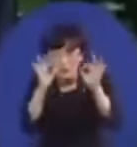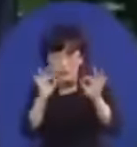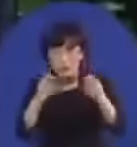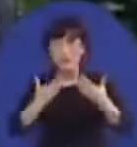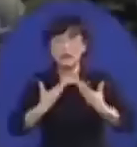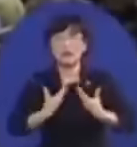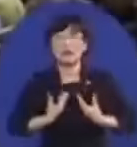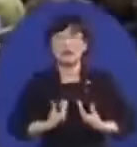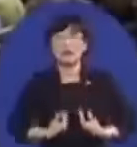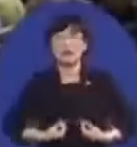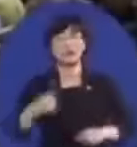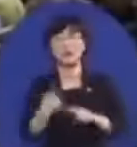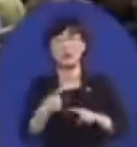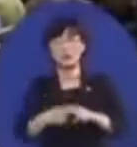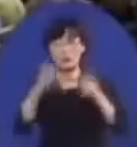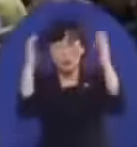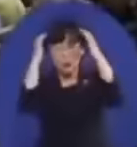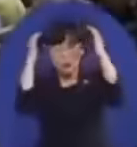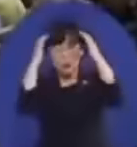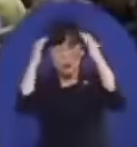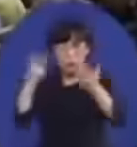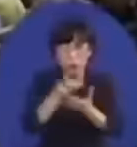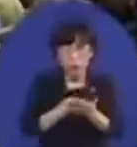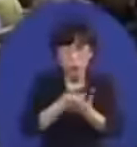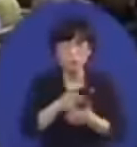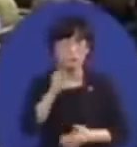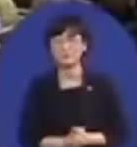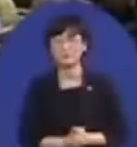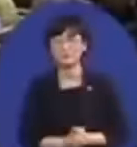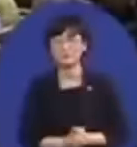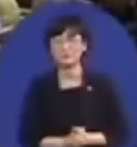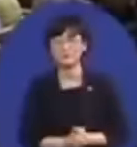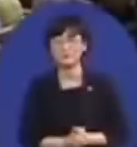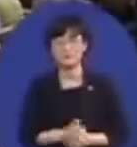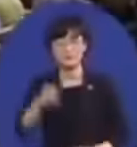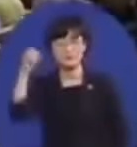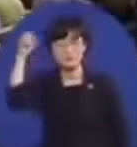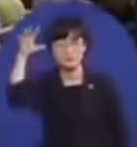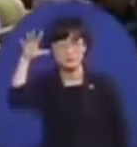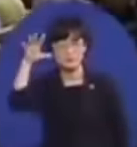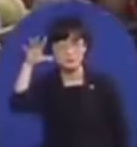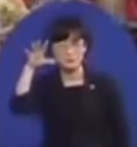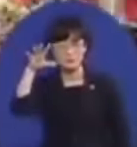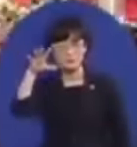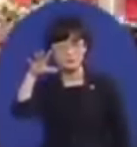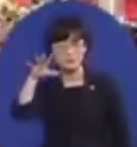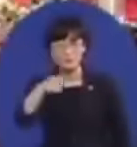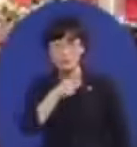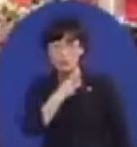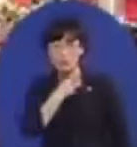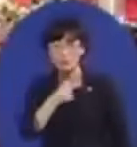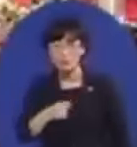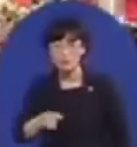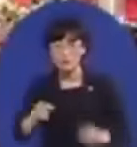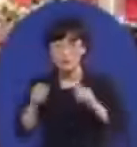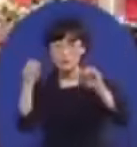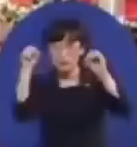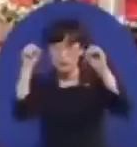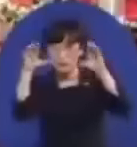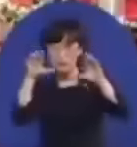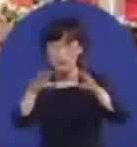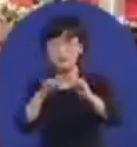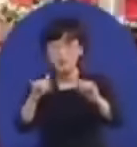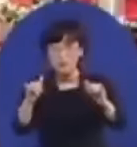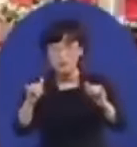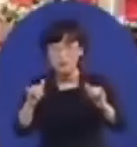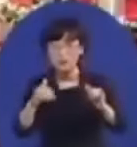절망입니다. 그 고통은 말로 다 알 수 없는 것입니다. 빛이 특히 비추기를 원하는 사명은 내게 주신 빛이